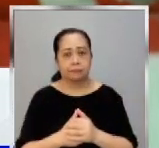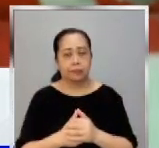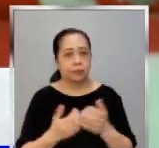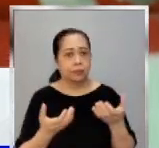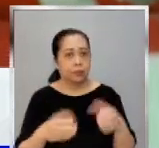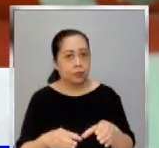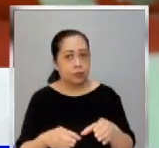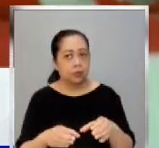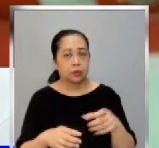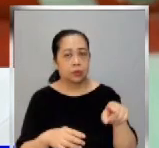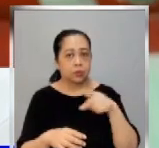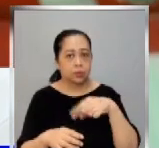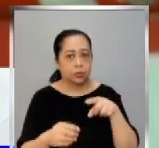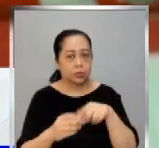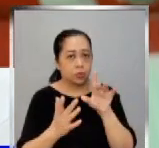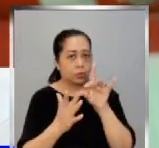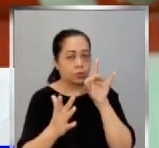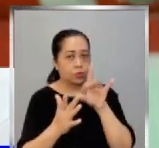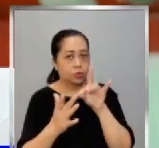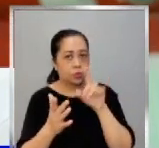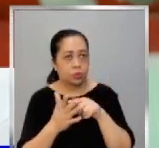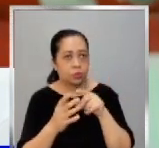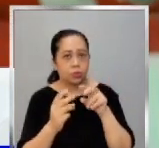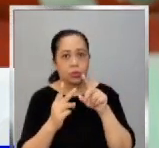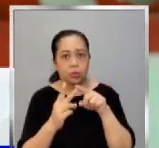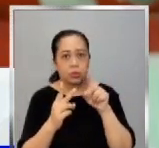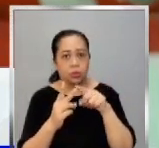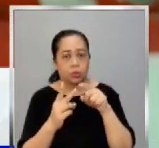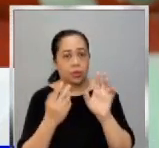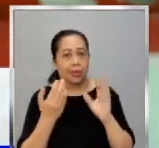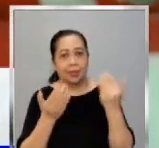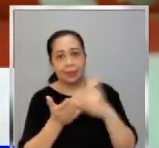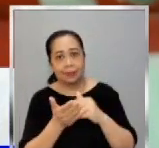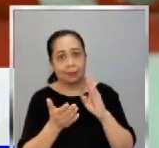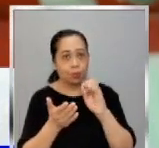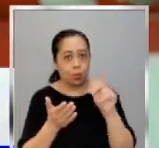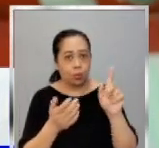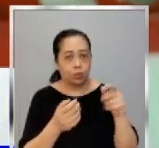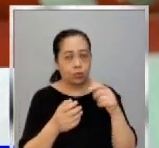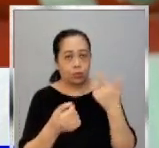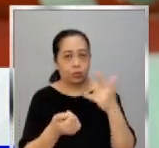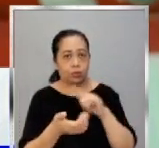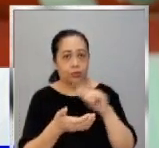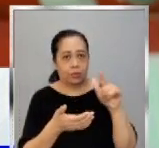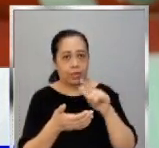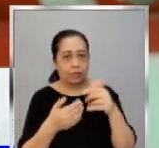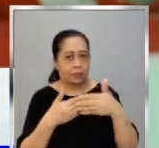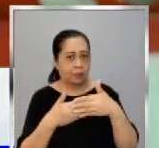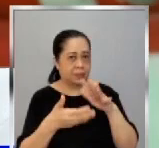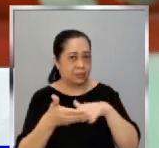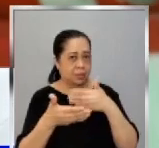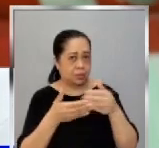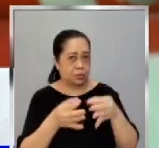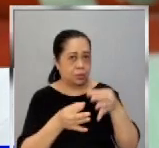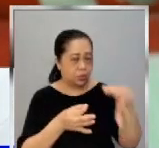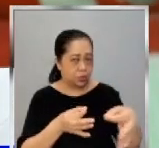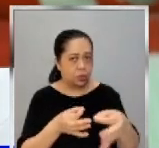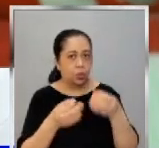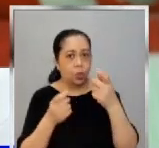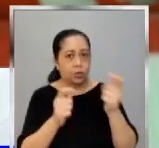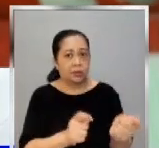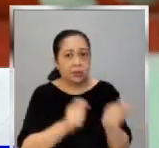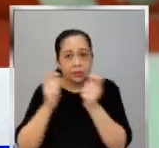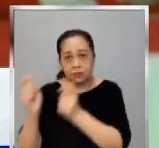binigyan natin sila ng option to either i-rebook yung kanilang flight sa pinakamalapit na schedule or i-transfer na lang